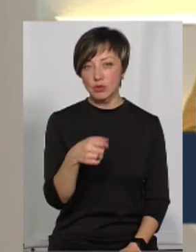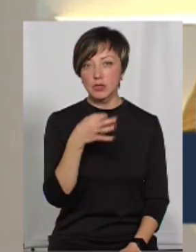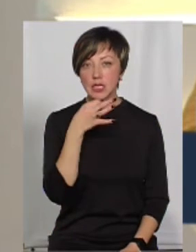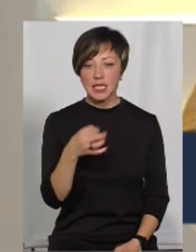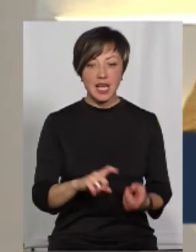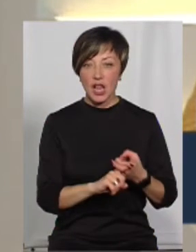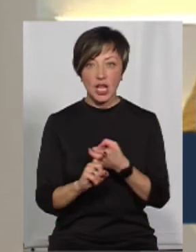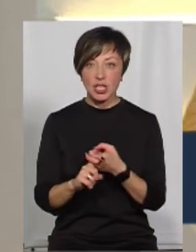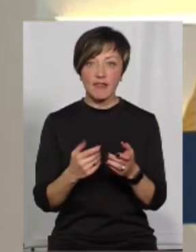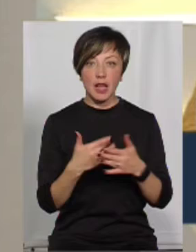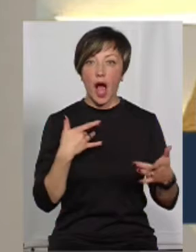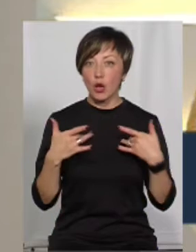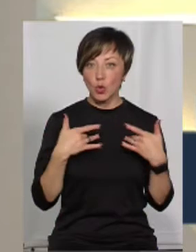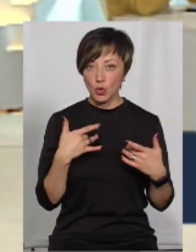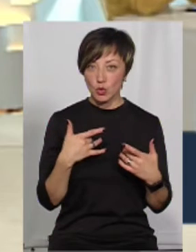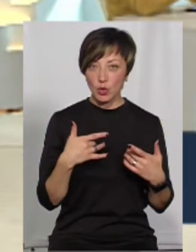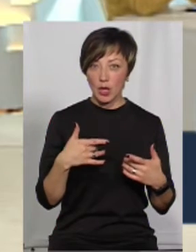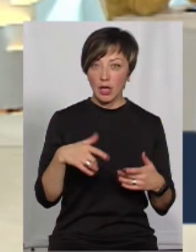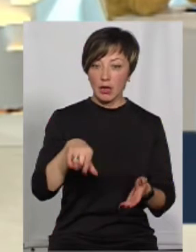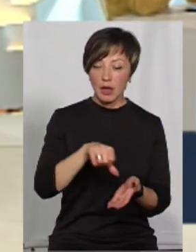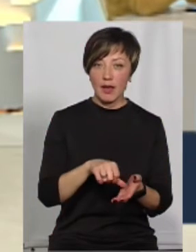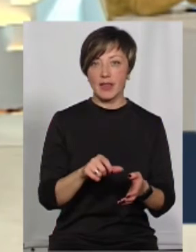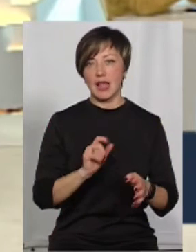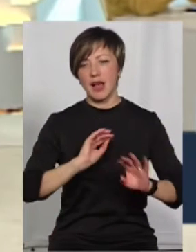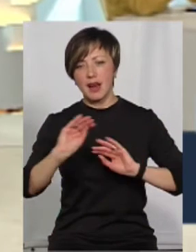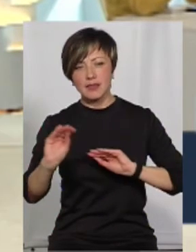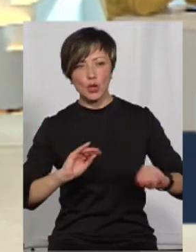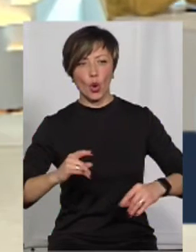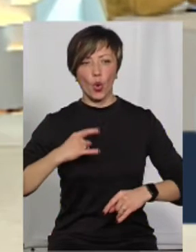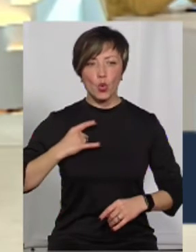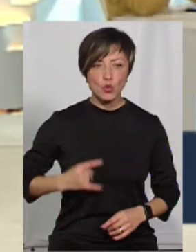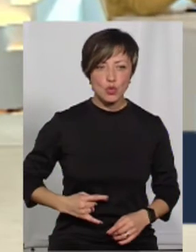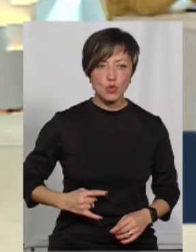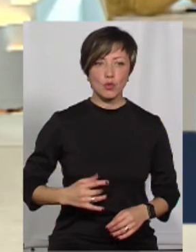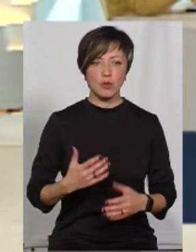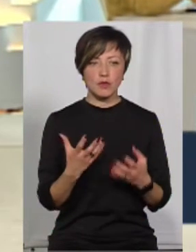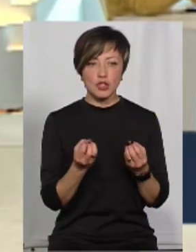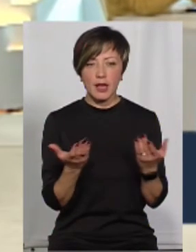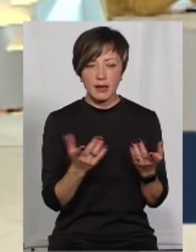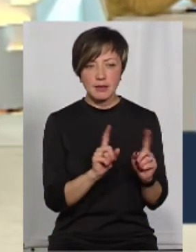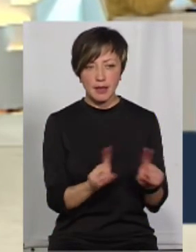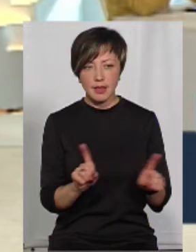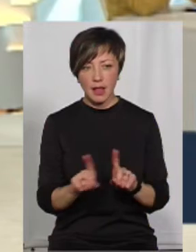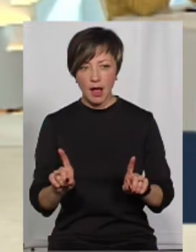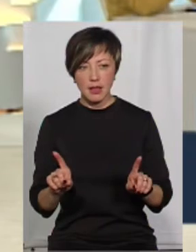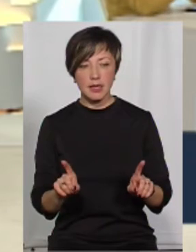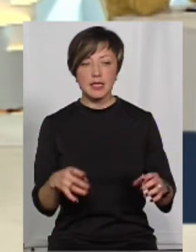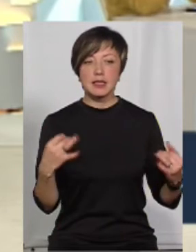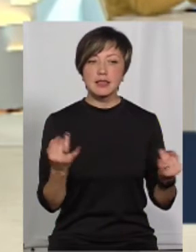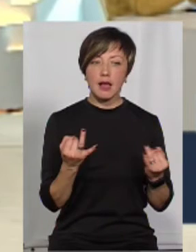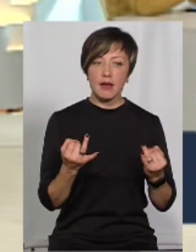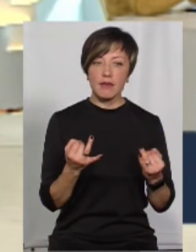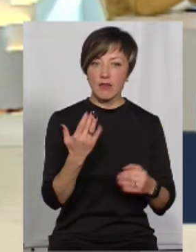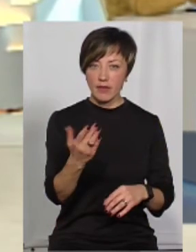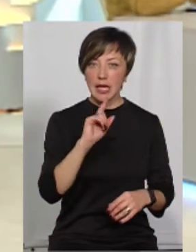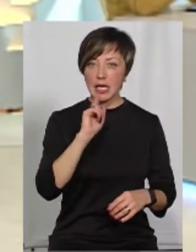залежить не тільки від акторської гри, а також від реквізитів, костюмів, ще якихось деталів. Цікаво,